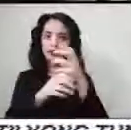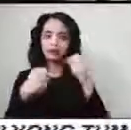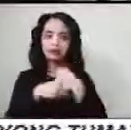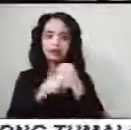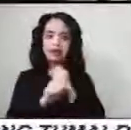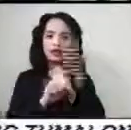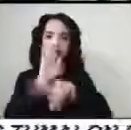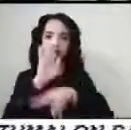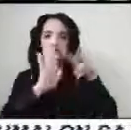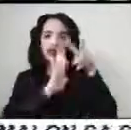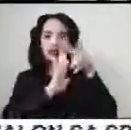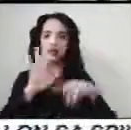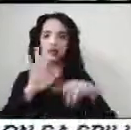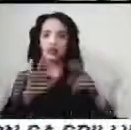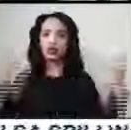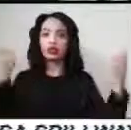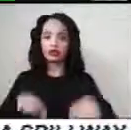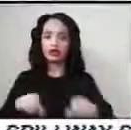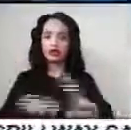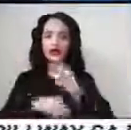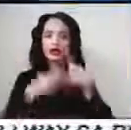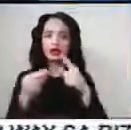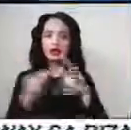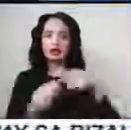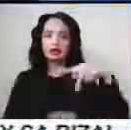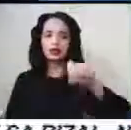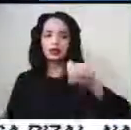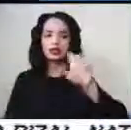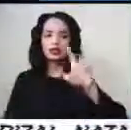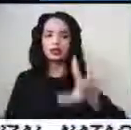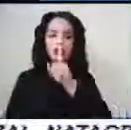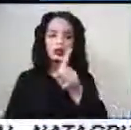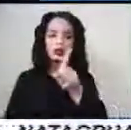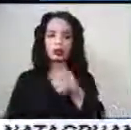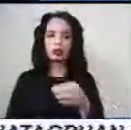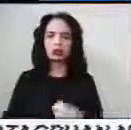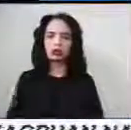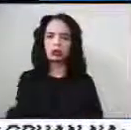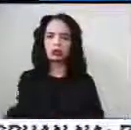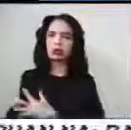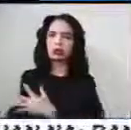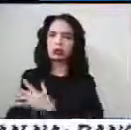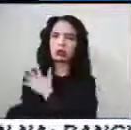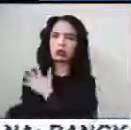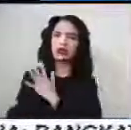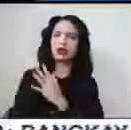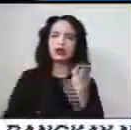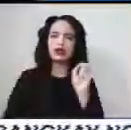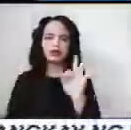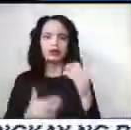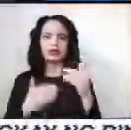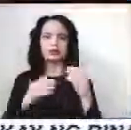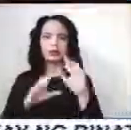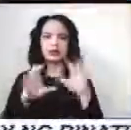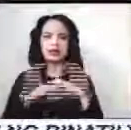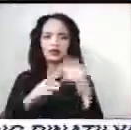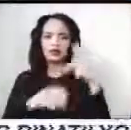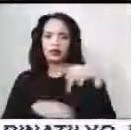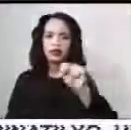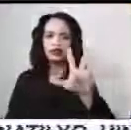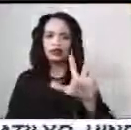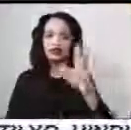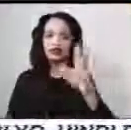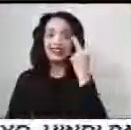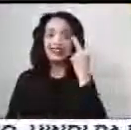So nag-expect ako na lalabas siya dito ng November, pero isang buwan pa ako maghihintay, medyo magkakaroon pa ng shortage niyan. Sana makakuha tayo ng sarili